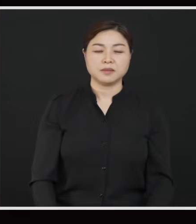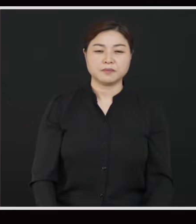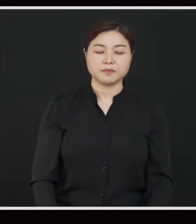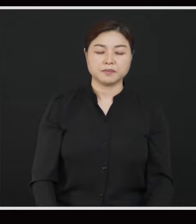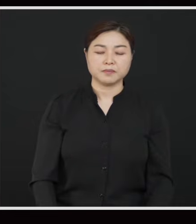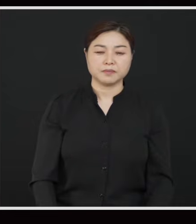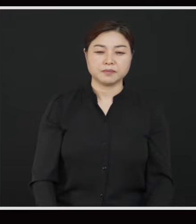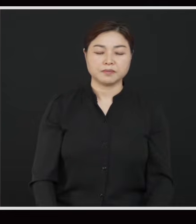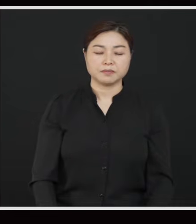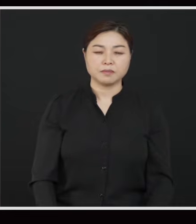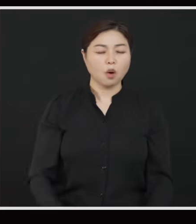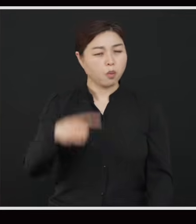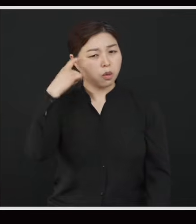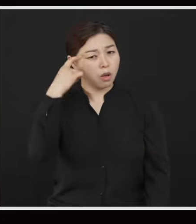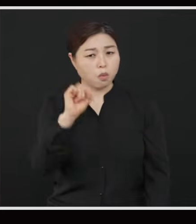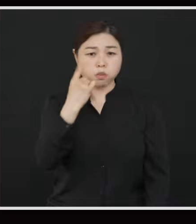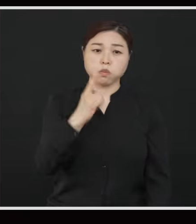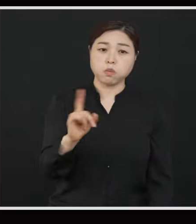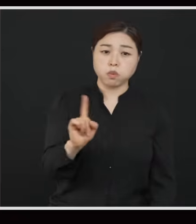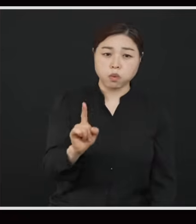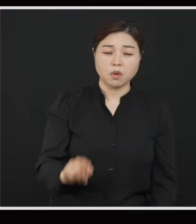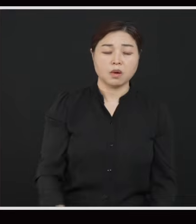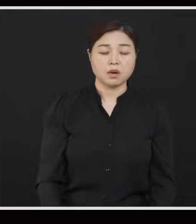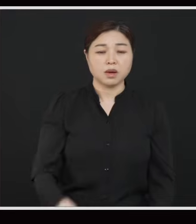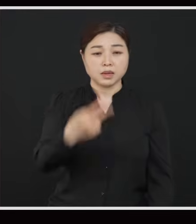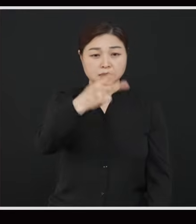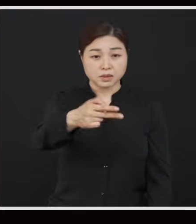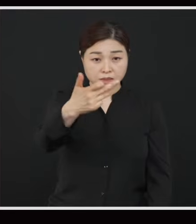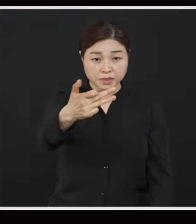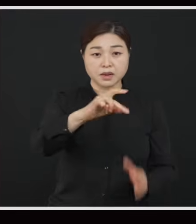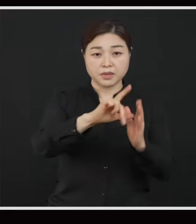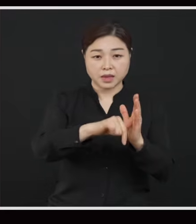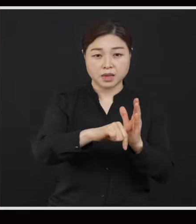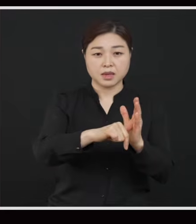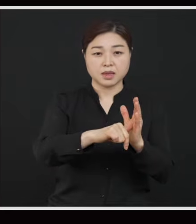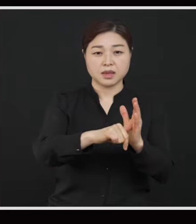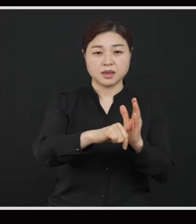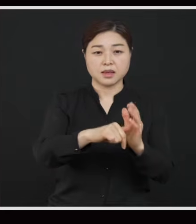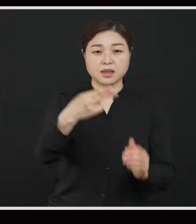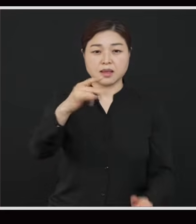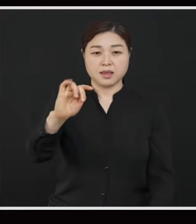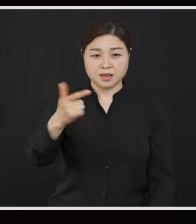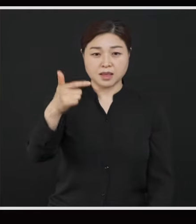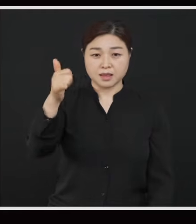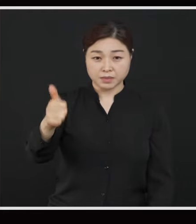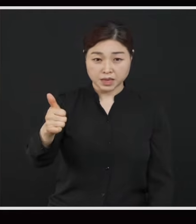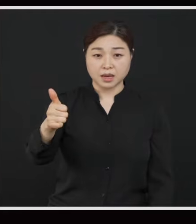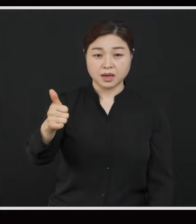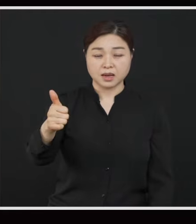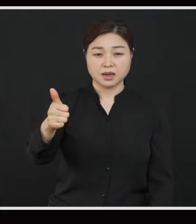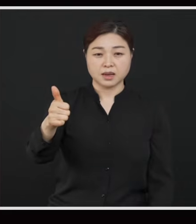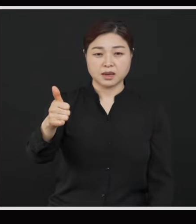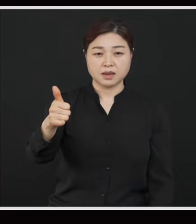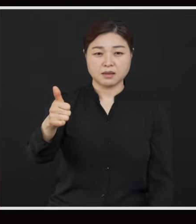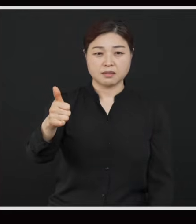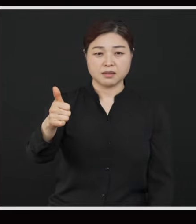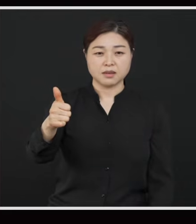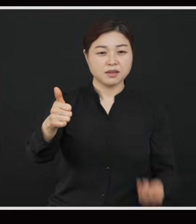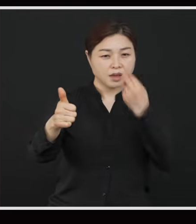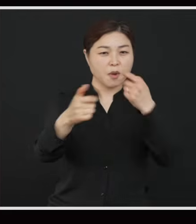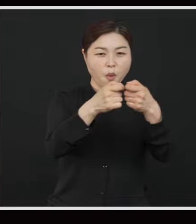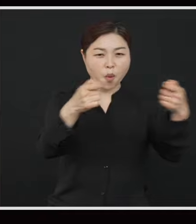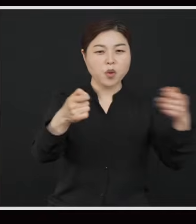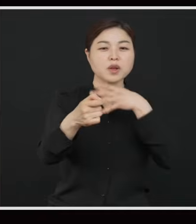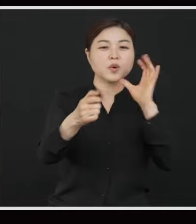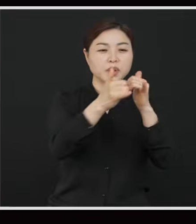그래서 왜 그럴까? 2018년에 댄 뷰트너라는 사람이 이 장수